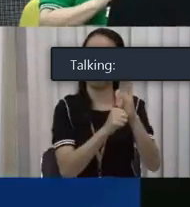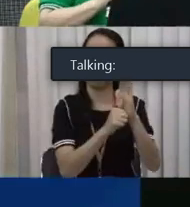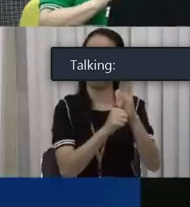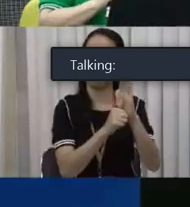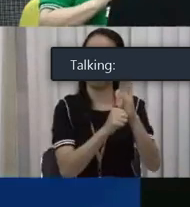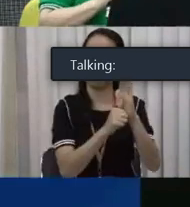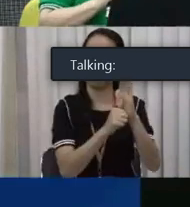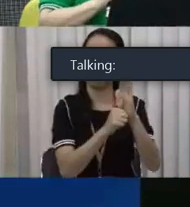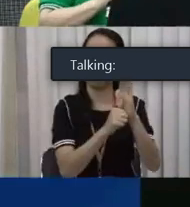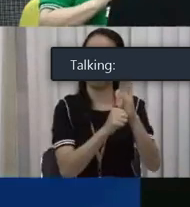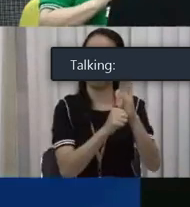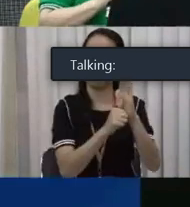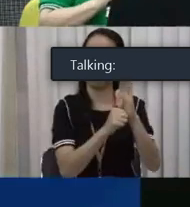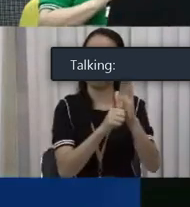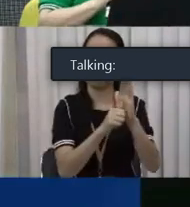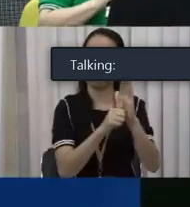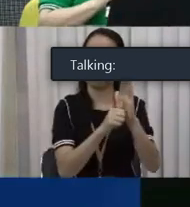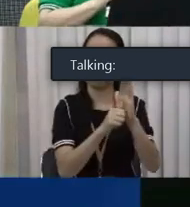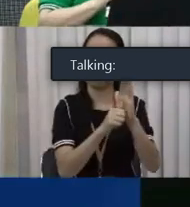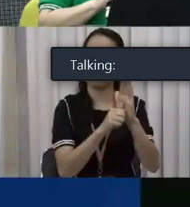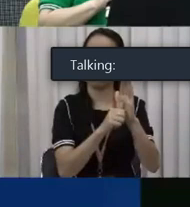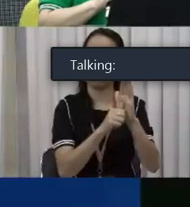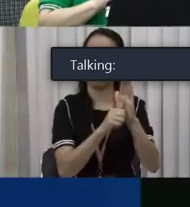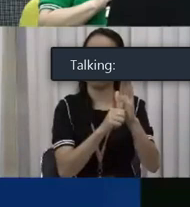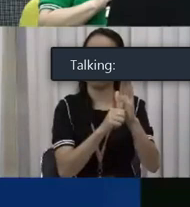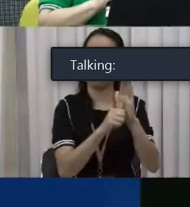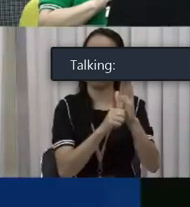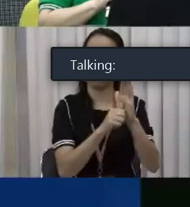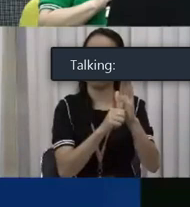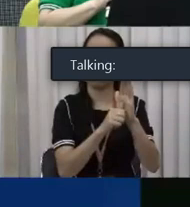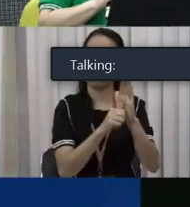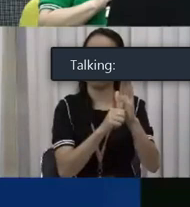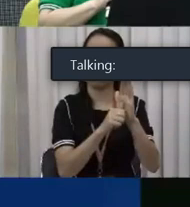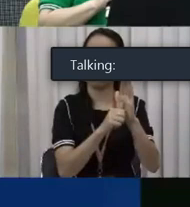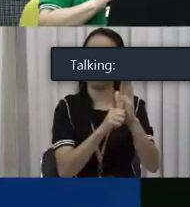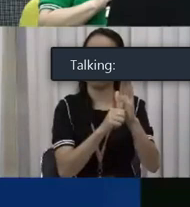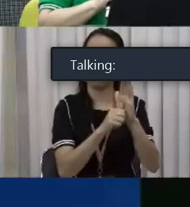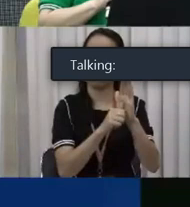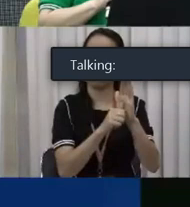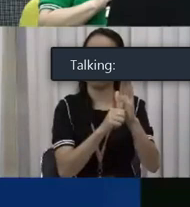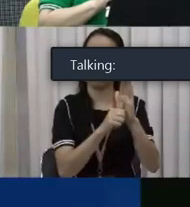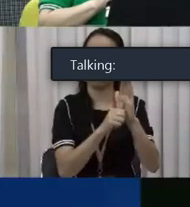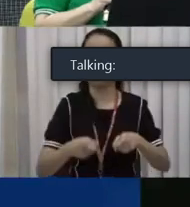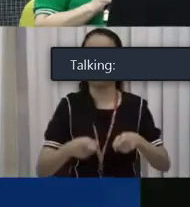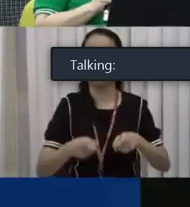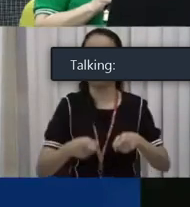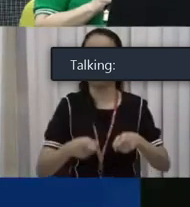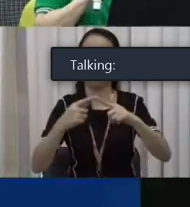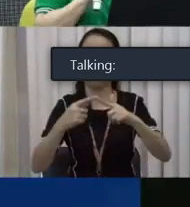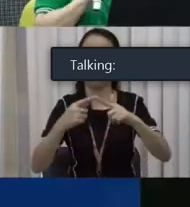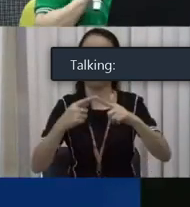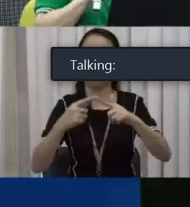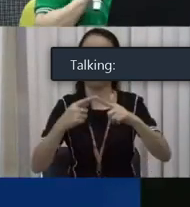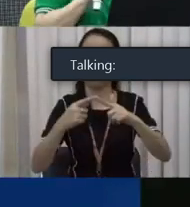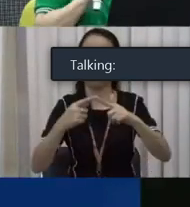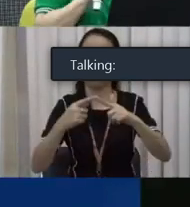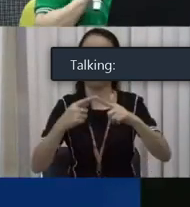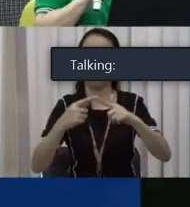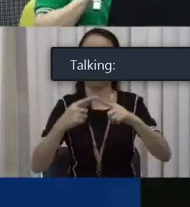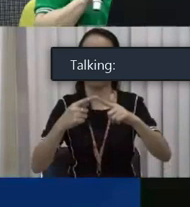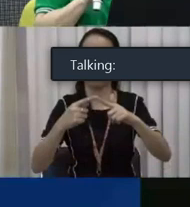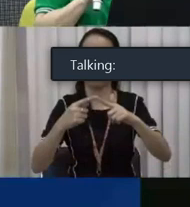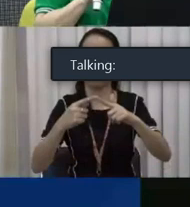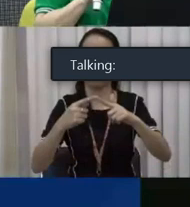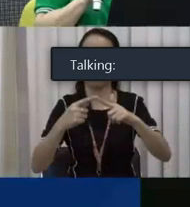nga 105 days sa ato ang mga female workers. Regardless sa